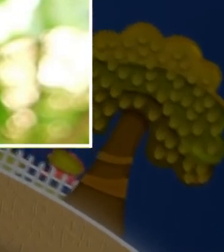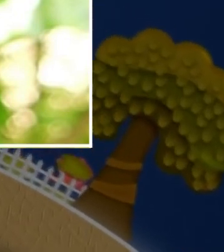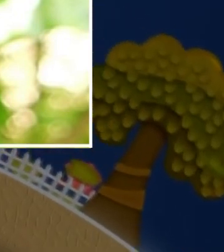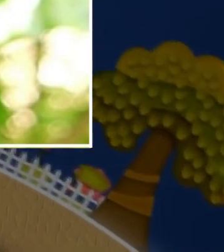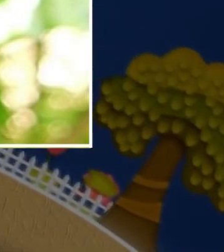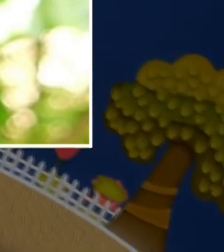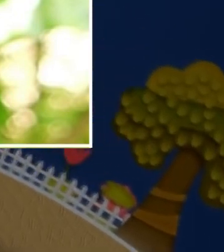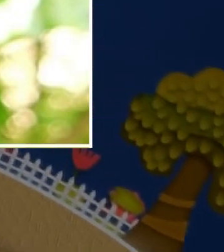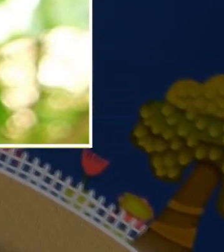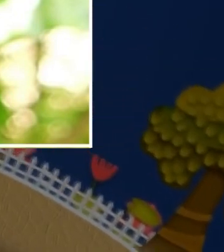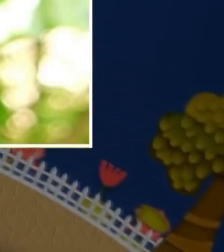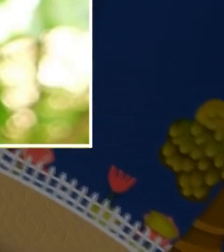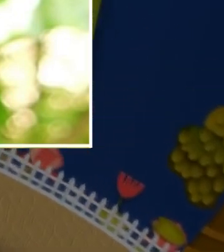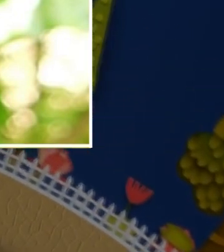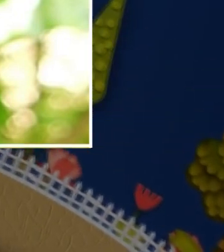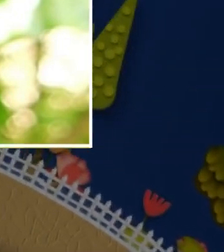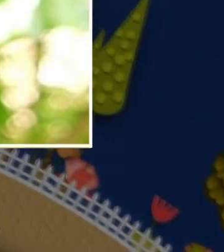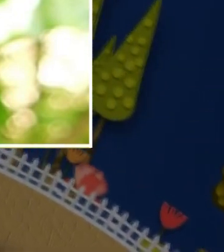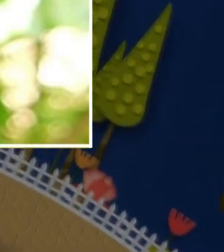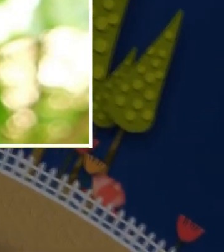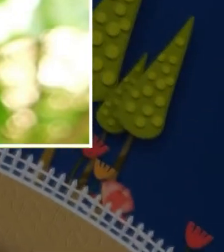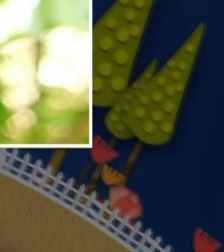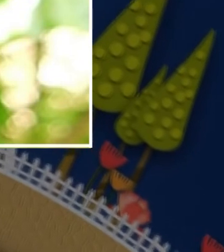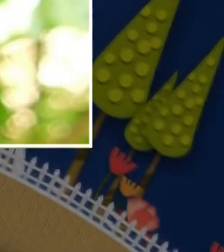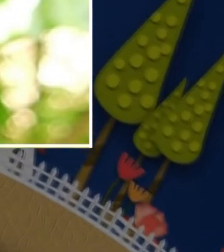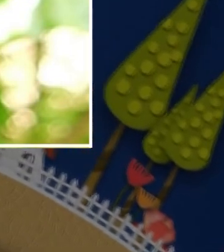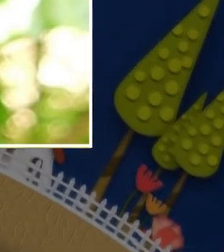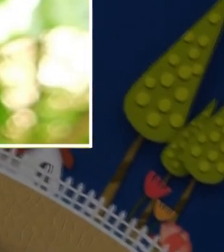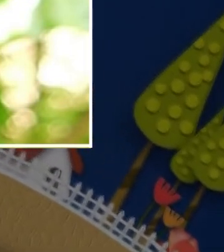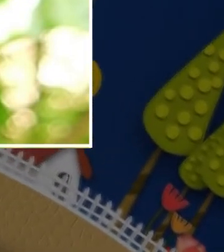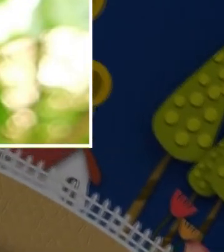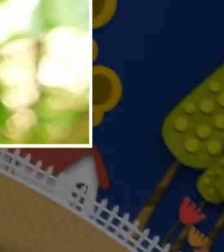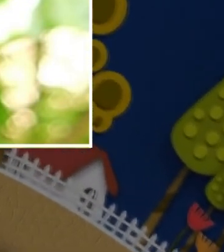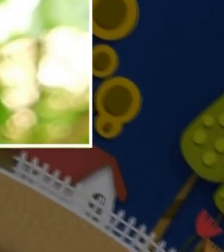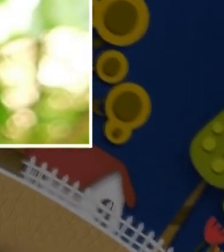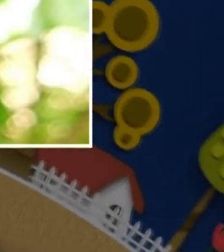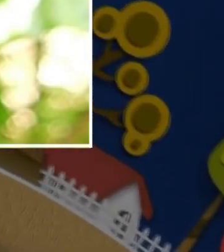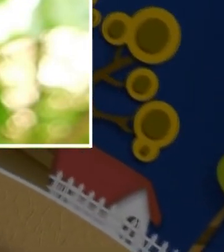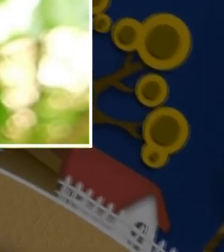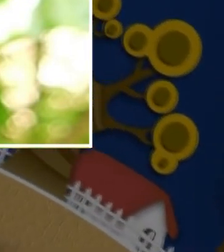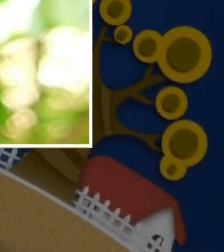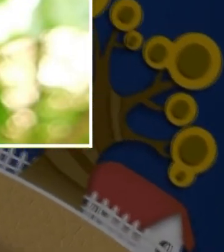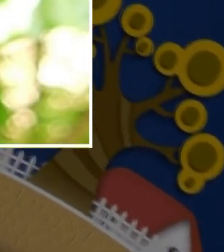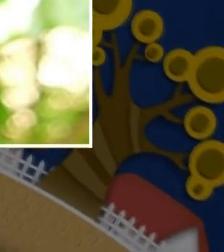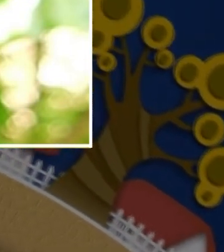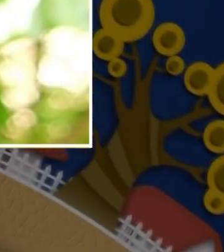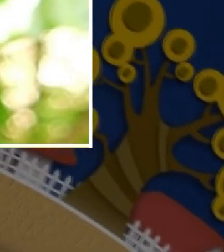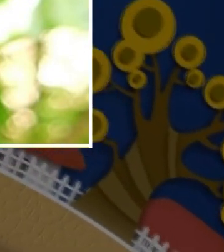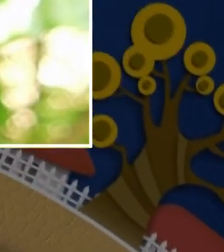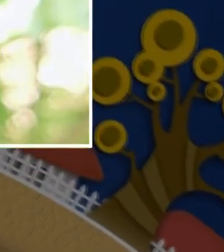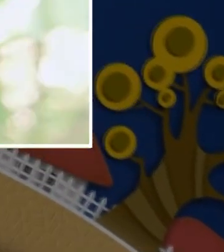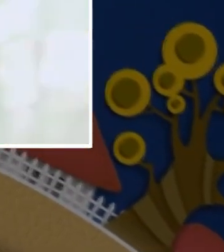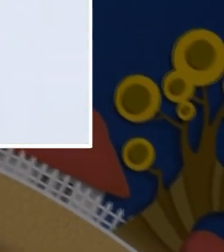Улиас модны навч. Дугуйдуу, химжээ нь дунд зэрэг, долгионлог хүрээтэй байдаг.